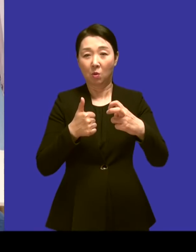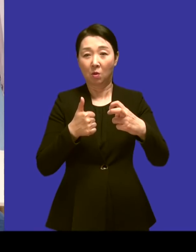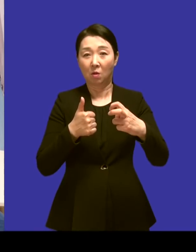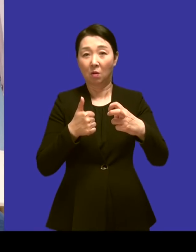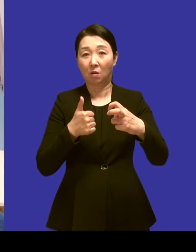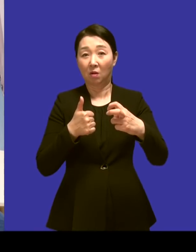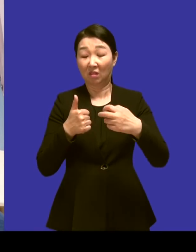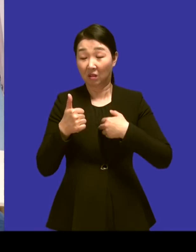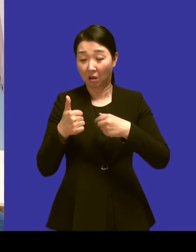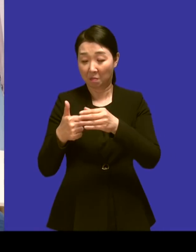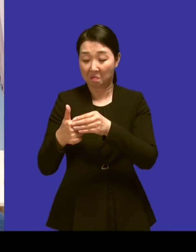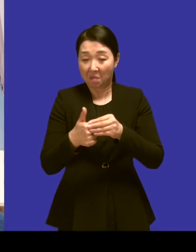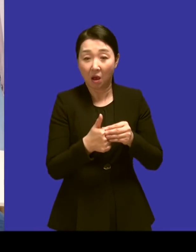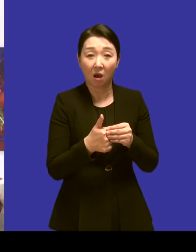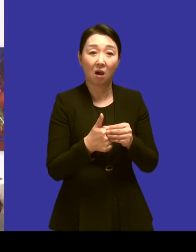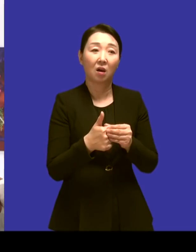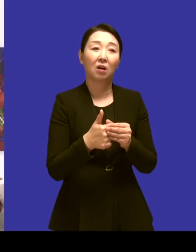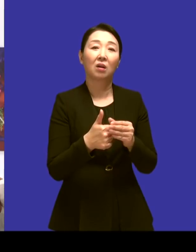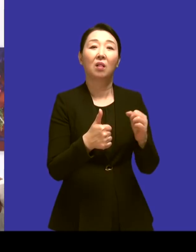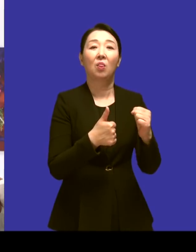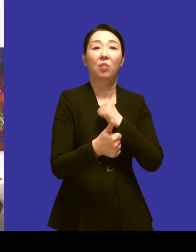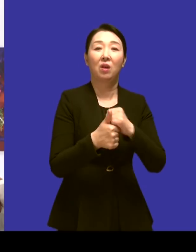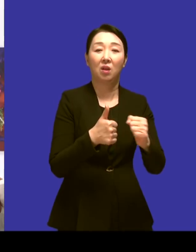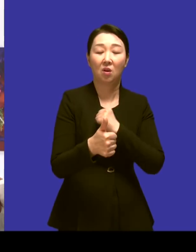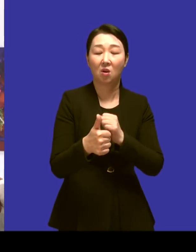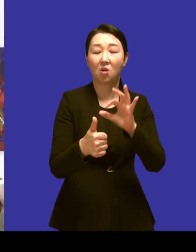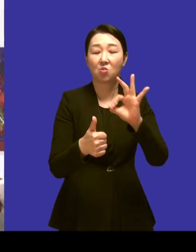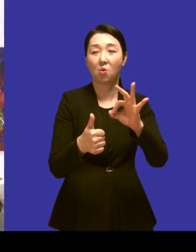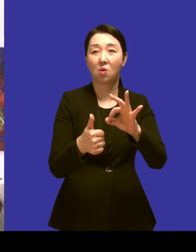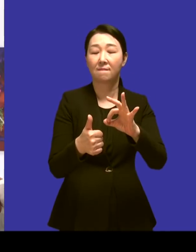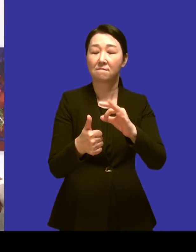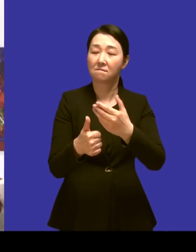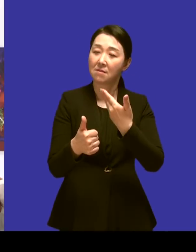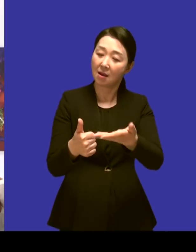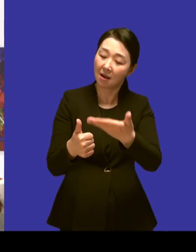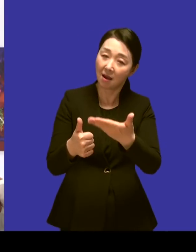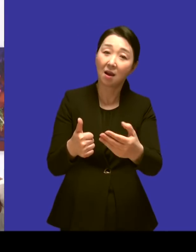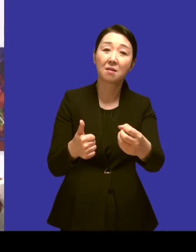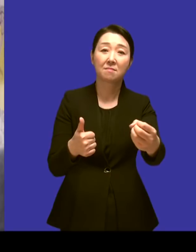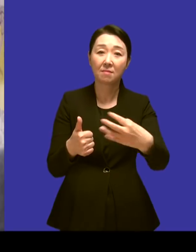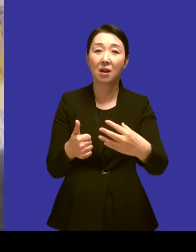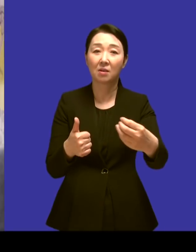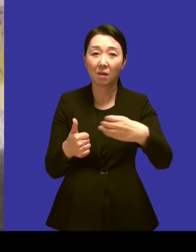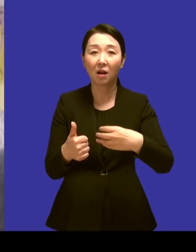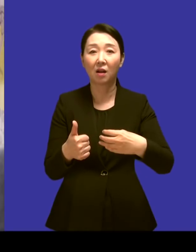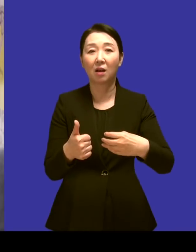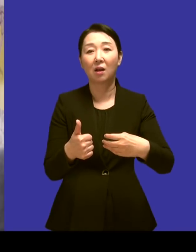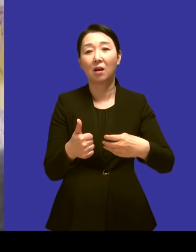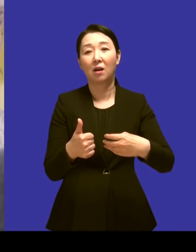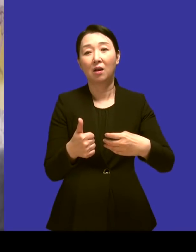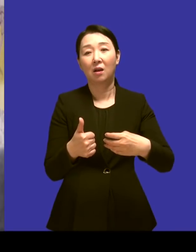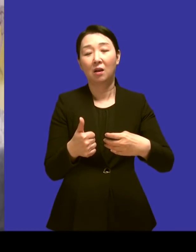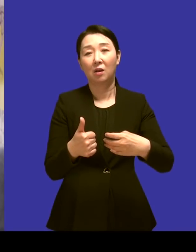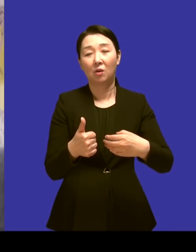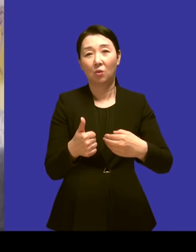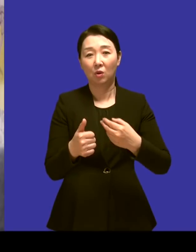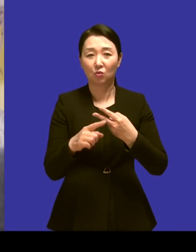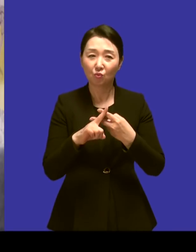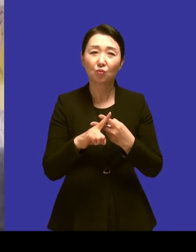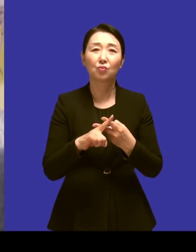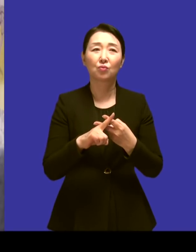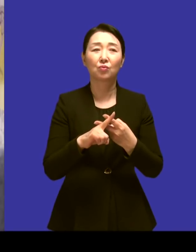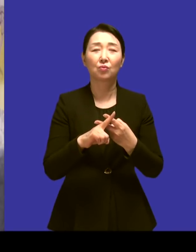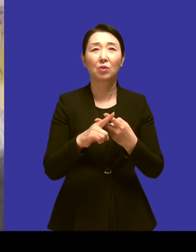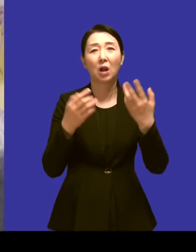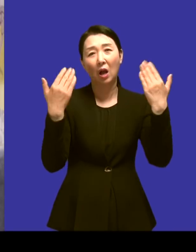데려가가지고 이제 때리기도 하고 이제 아이고. 돈을 이제 갖고 오라고 하기도 하고 이제 그런 식으로 좀 중학교 첫 시절을